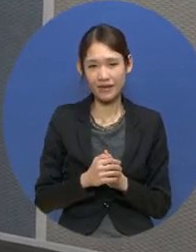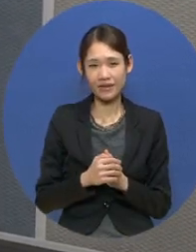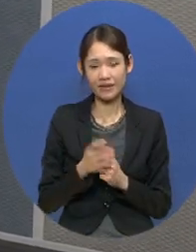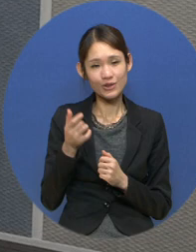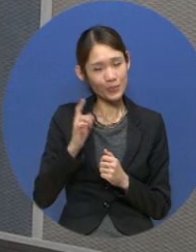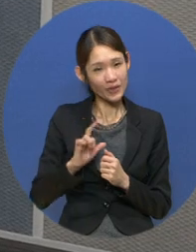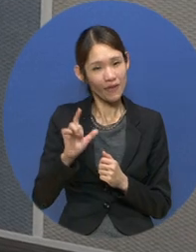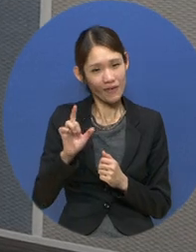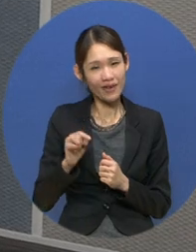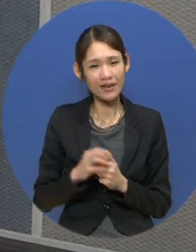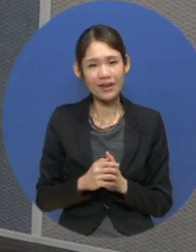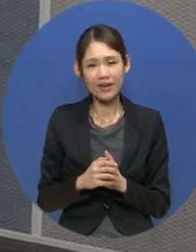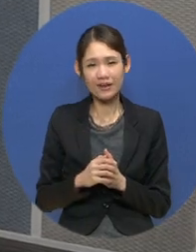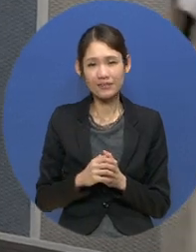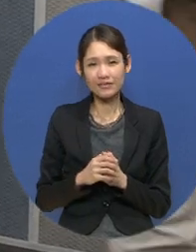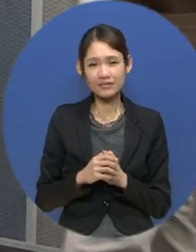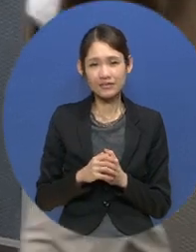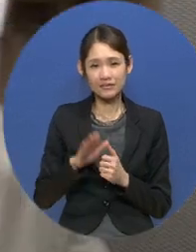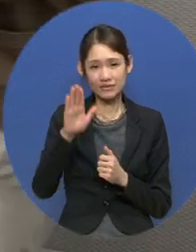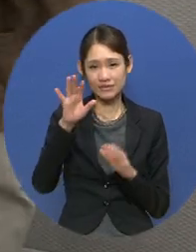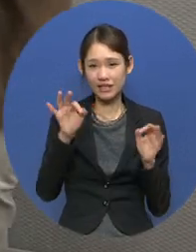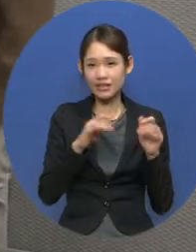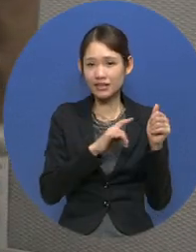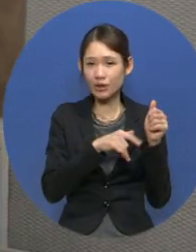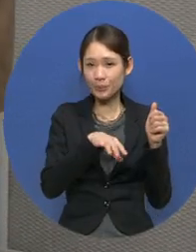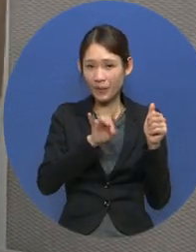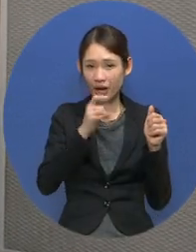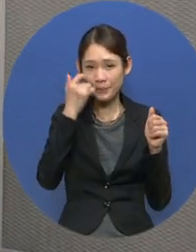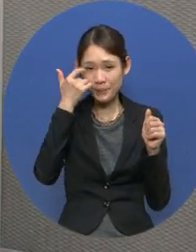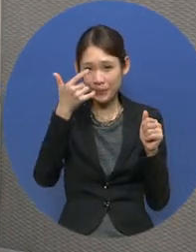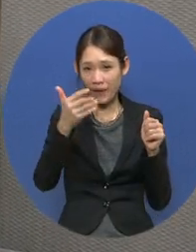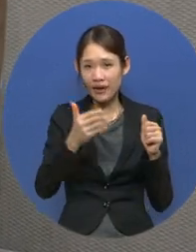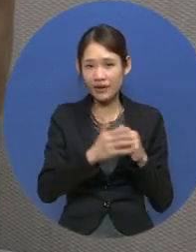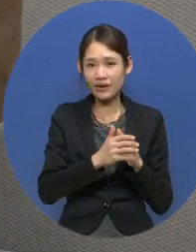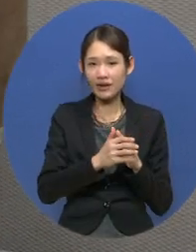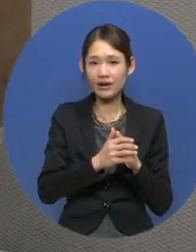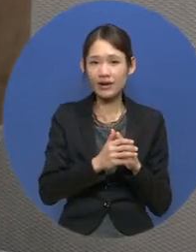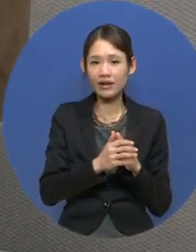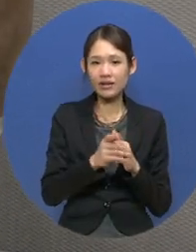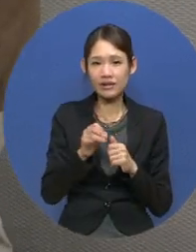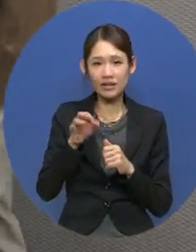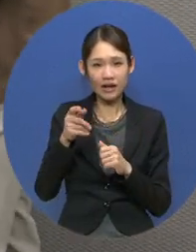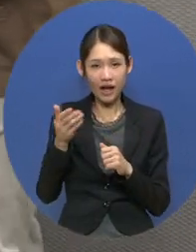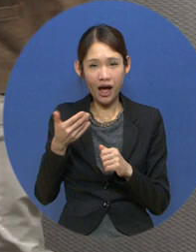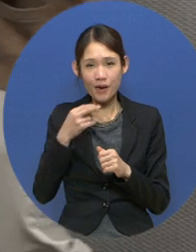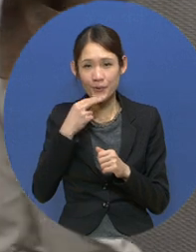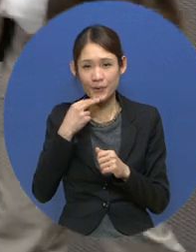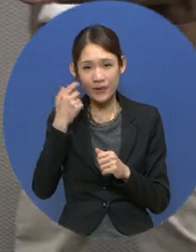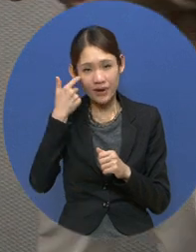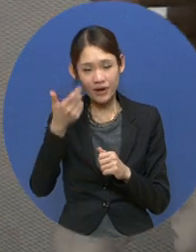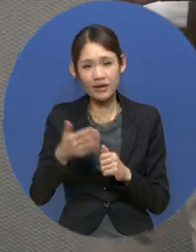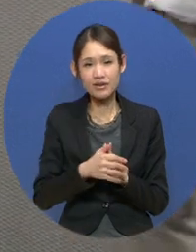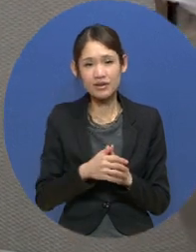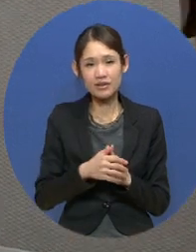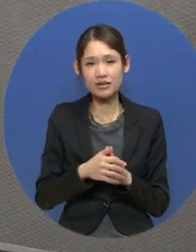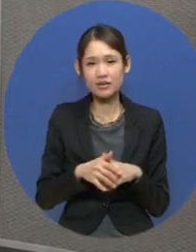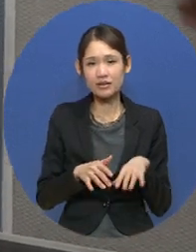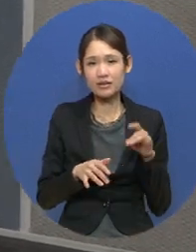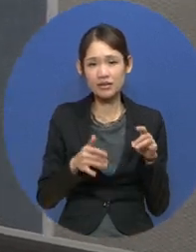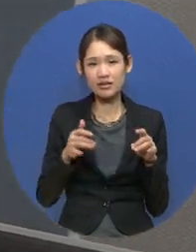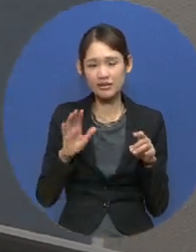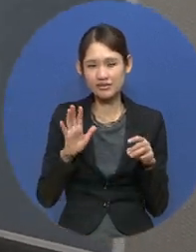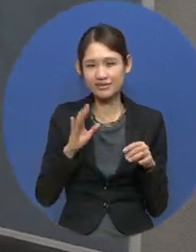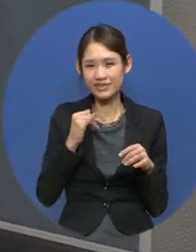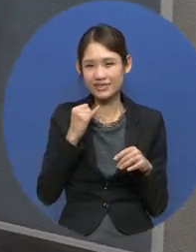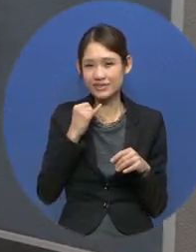조금만 더 해봐봐. 자, 희강아 먼저 물어봐줘. 에이, 뭘. 근데 넌 안 아파? 괜찮아? 먼저 물어봐줘. 에이, 뭘.